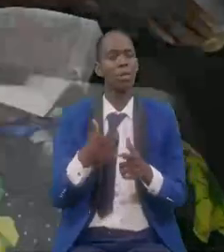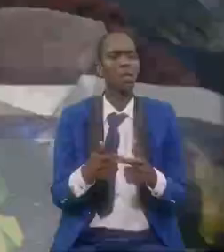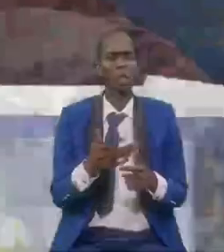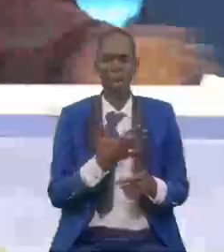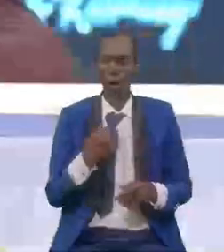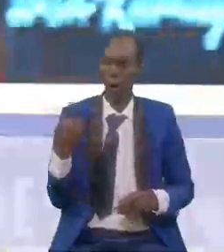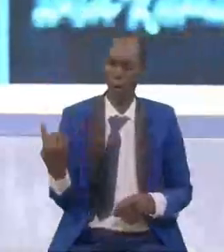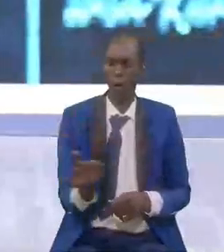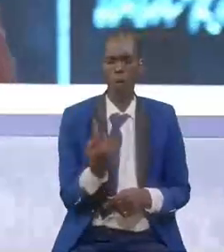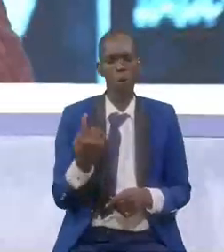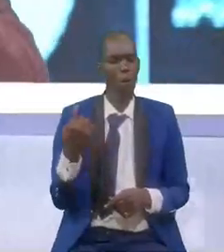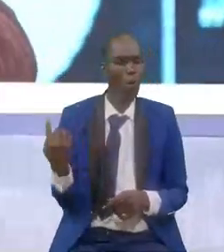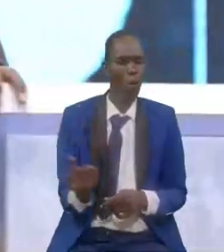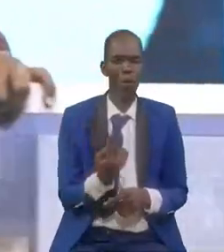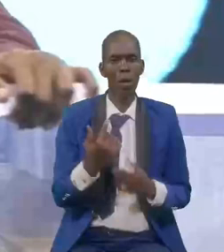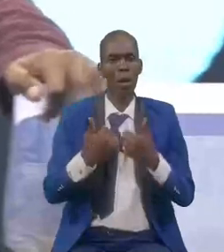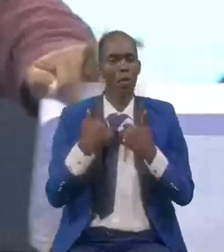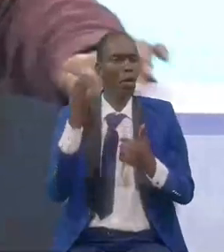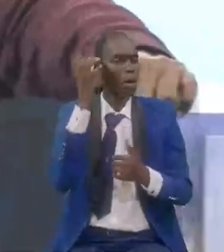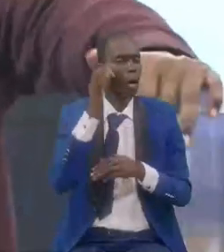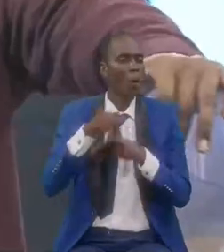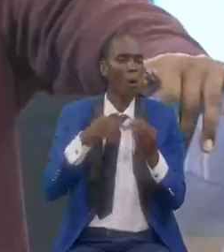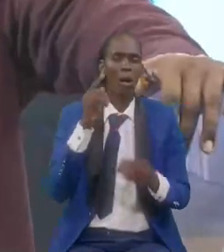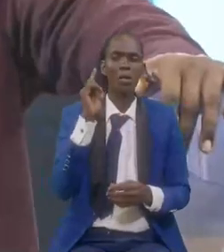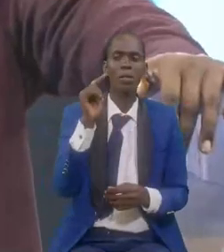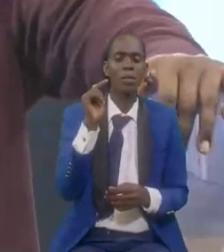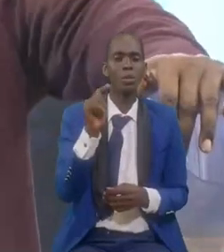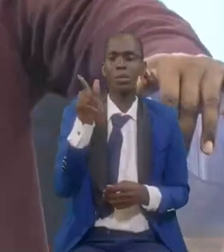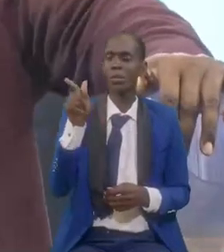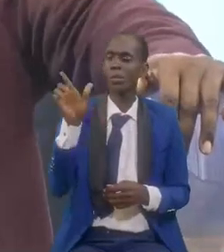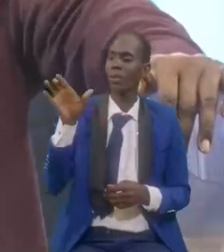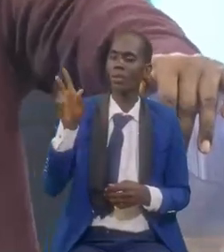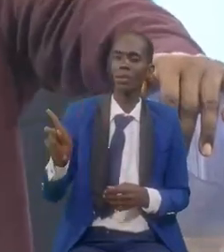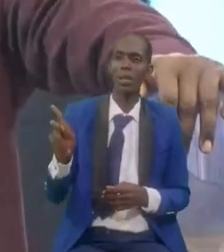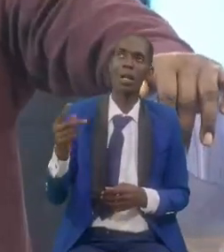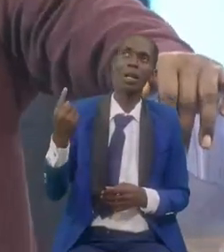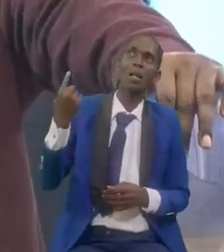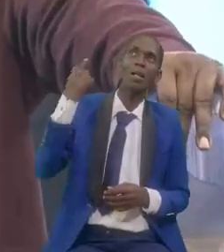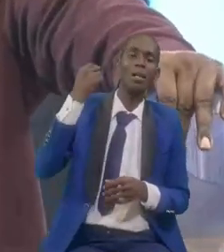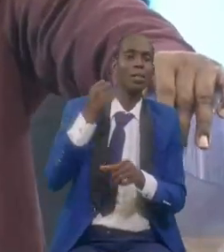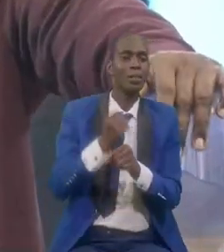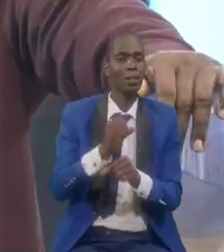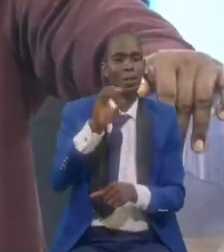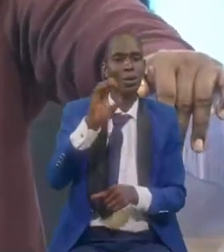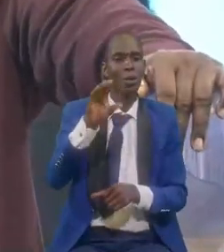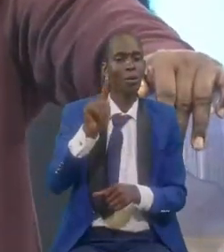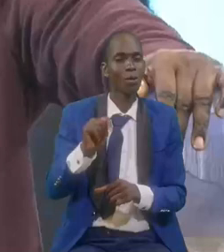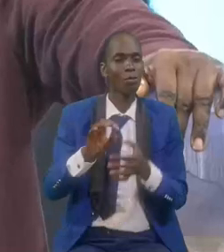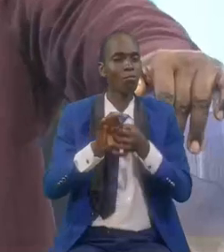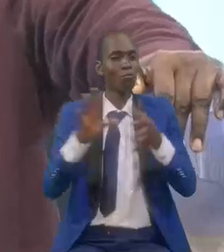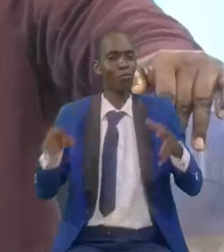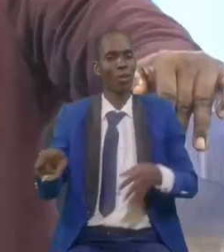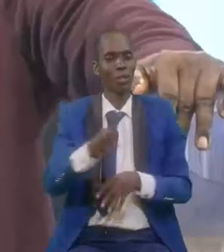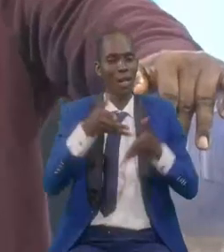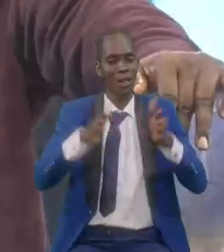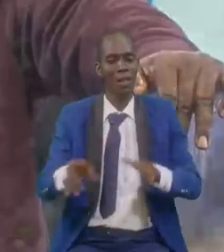Pour toujours, pour toujours. Est-ce que tu as écouté le témoignage, JCK, de l'année dernière d'octobre, délier-les